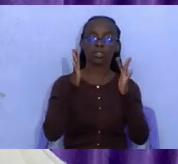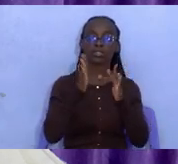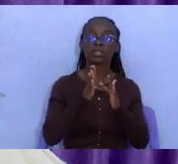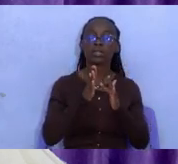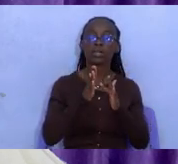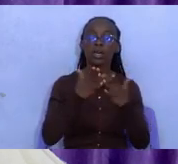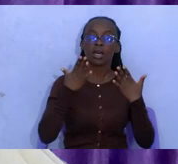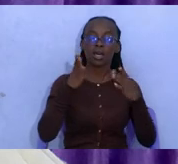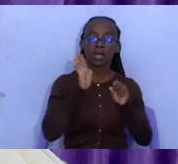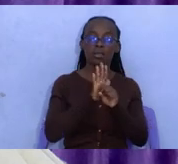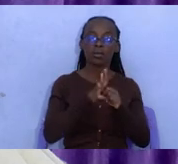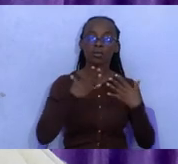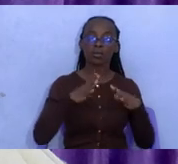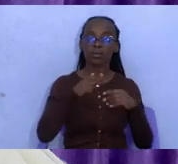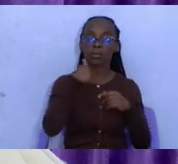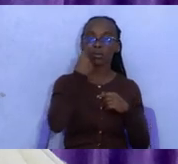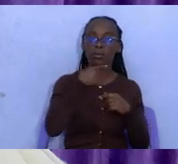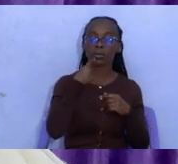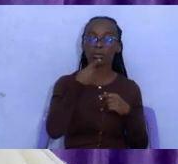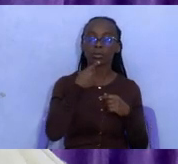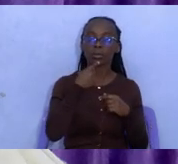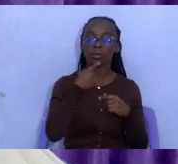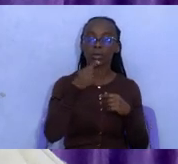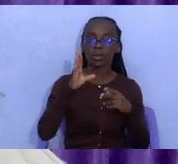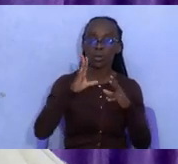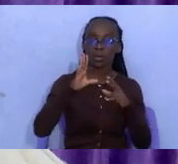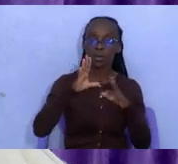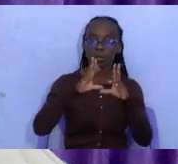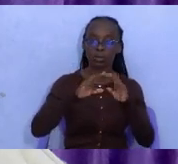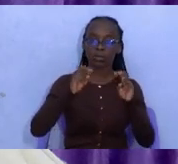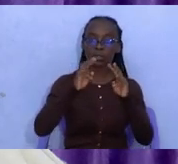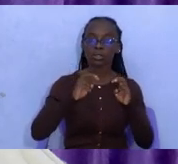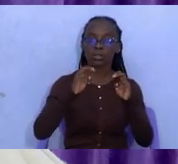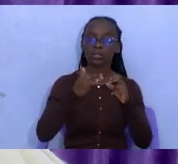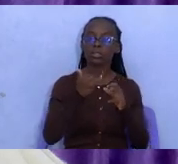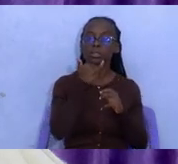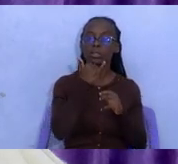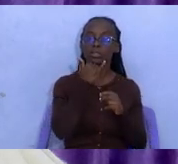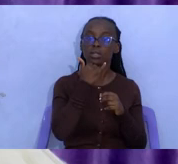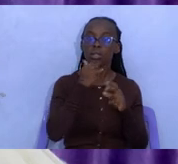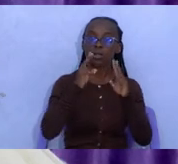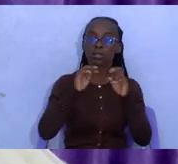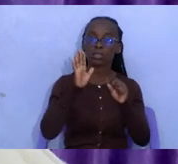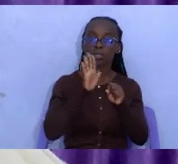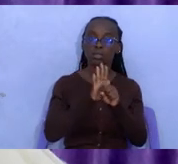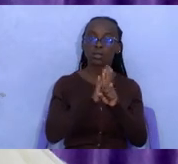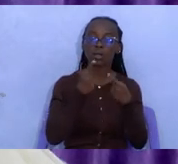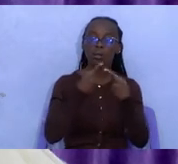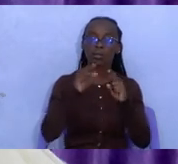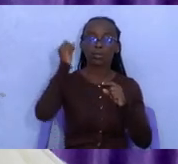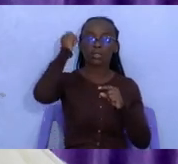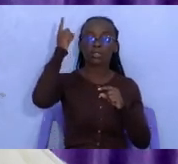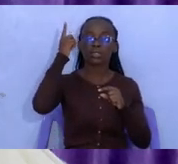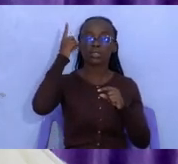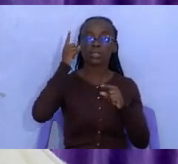wengi Bwana pia ambao Bwana wamekutafuta kimakosa. Walikutafuta sana lakini hawakuelewa vitu za